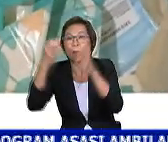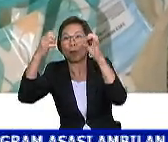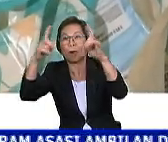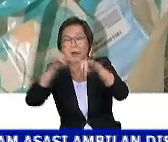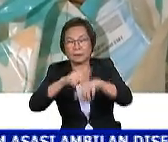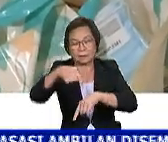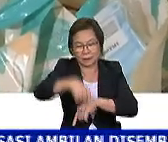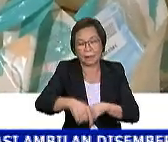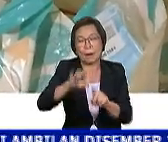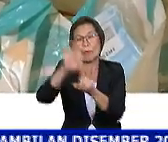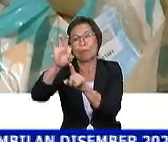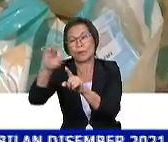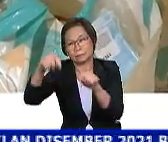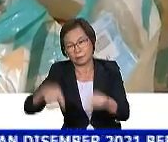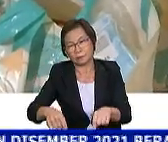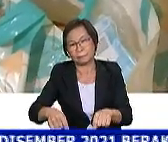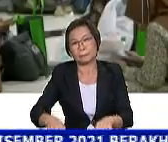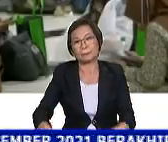di negeri ini.